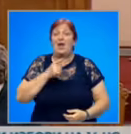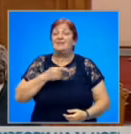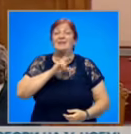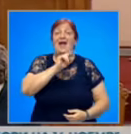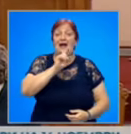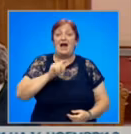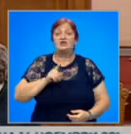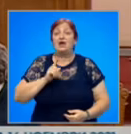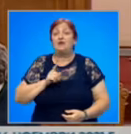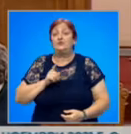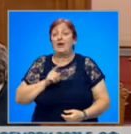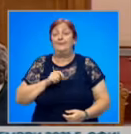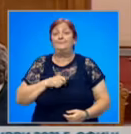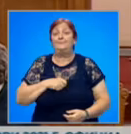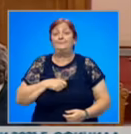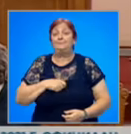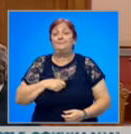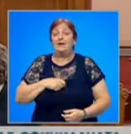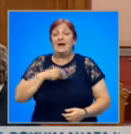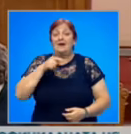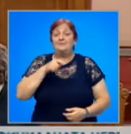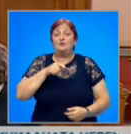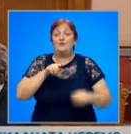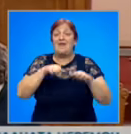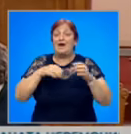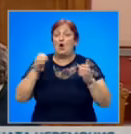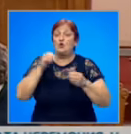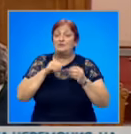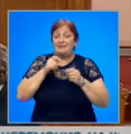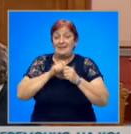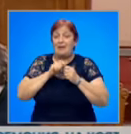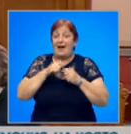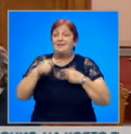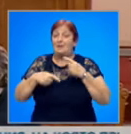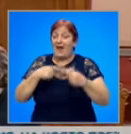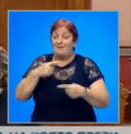не кажа, че в това Народно събрание правим реформа